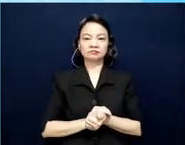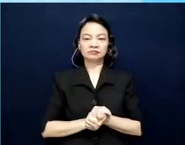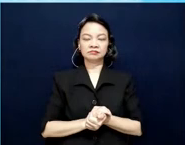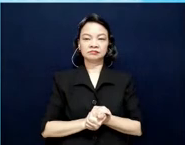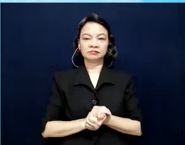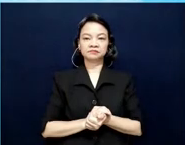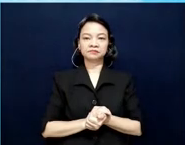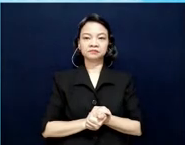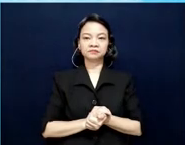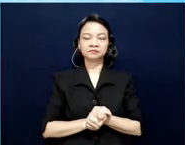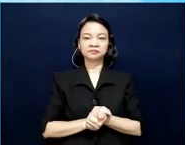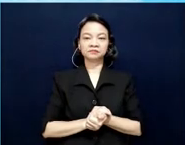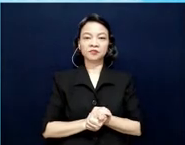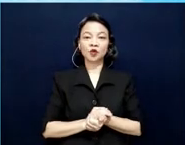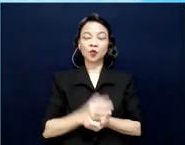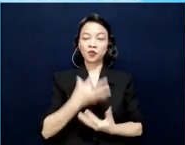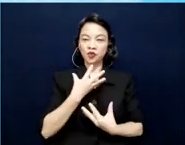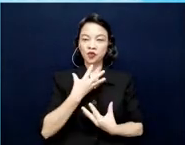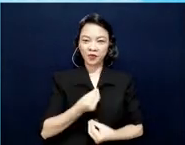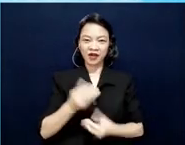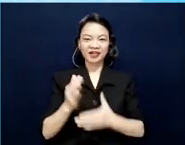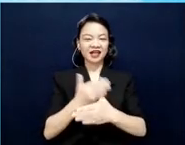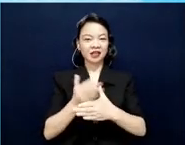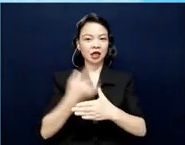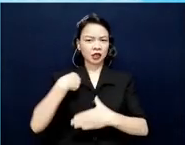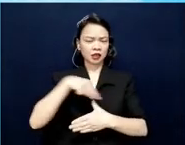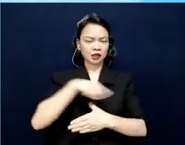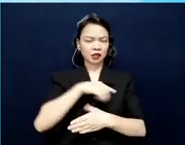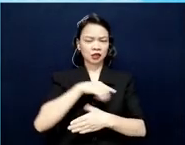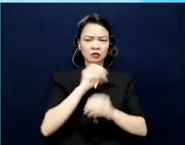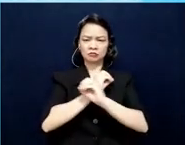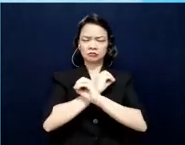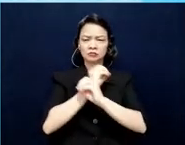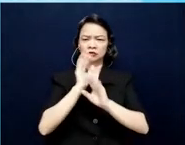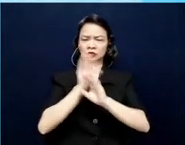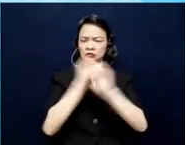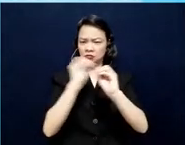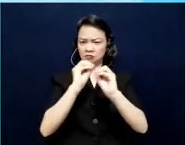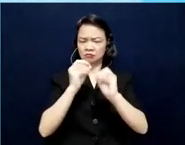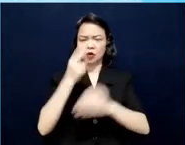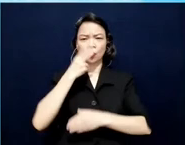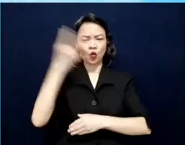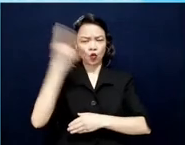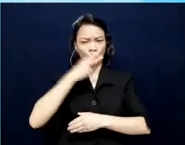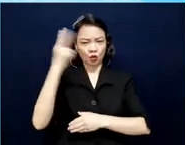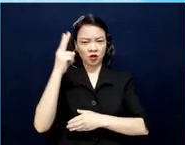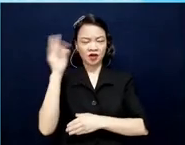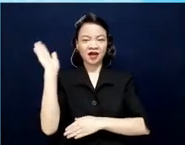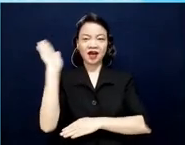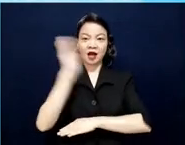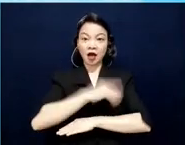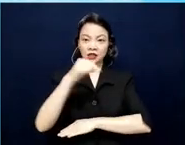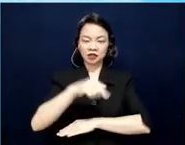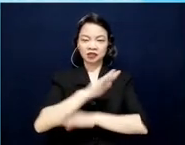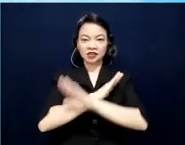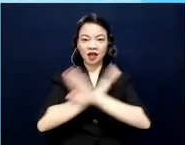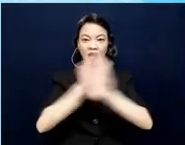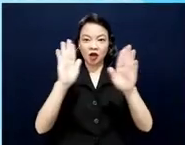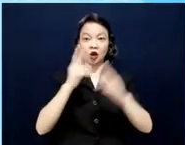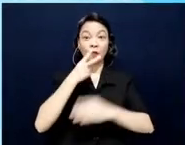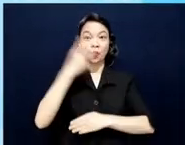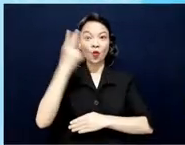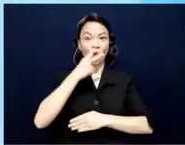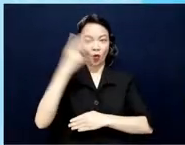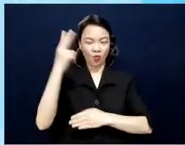sedunia. Mudah-mudahan di antara kita tidak ada yang merokok, atau kalau ada yang merokok, paling tidak hari ini jangan rokok dulu lah, begitu ya. Lalu kemudian